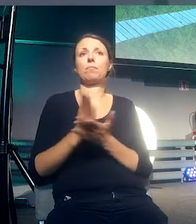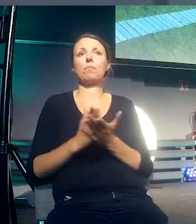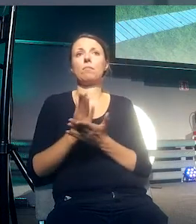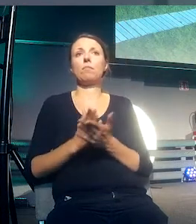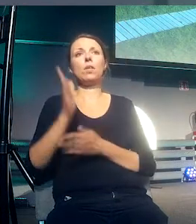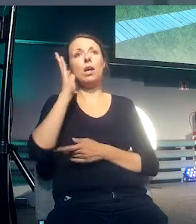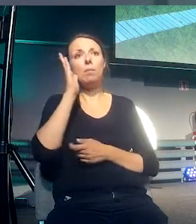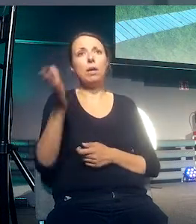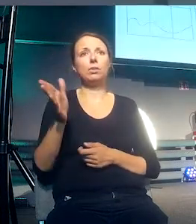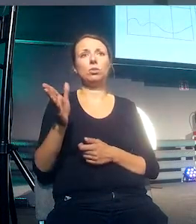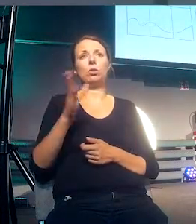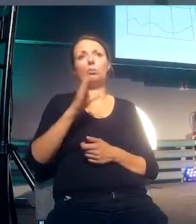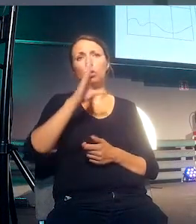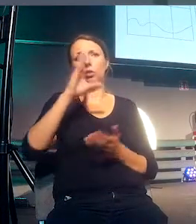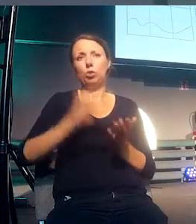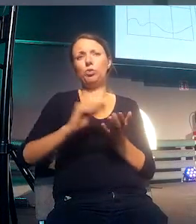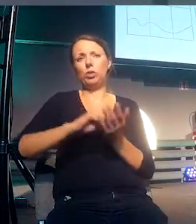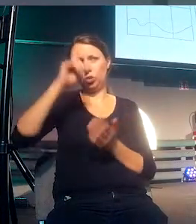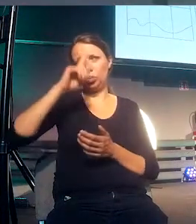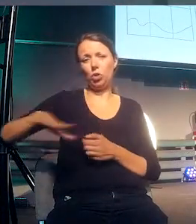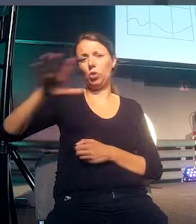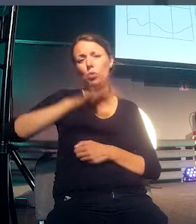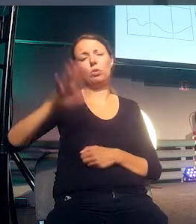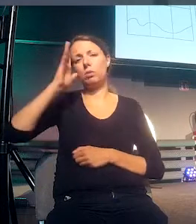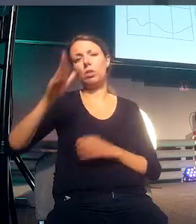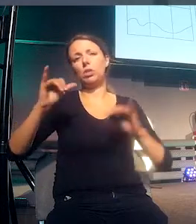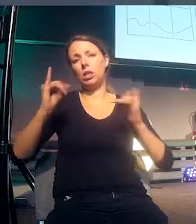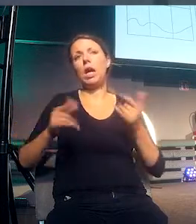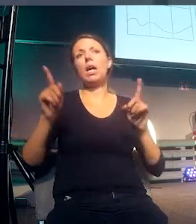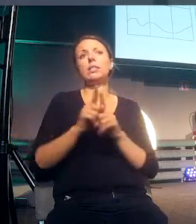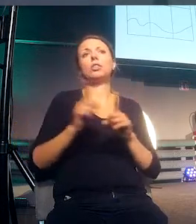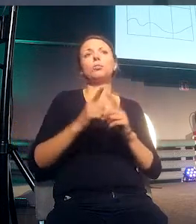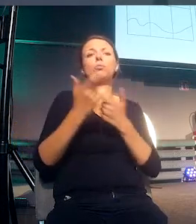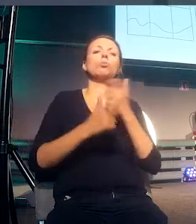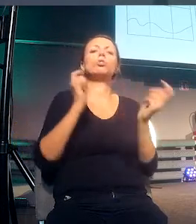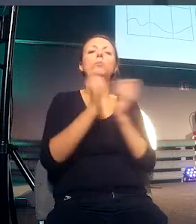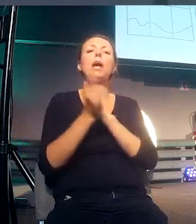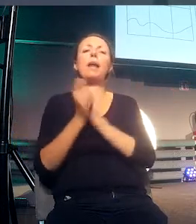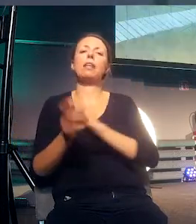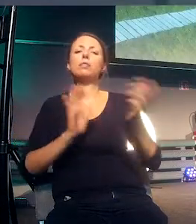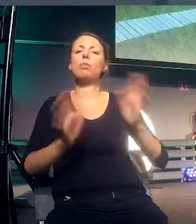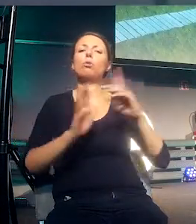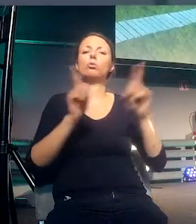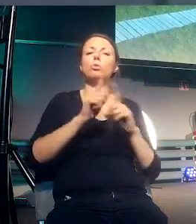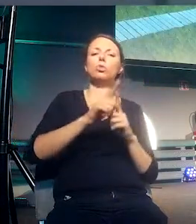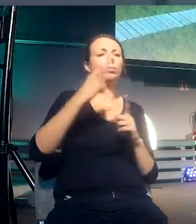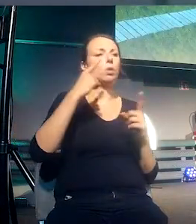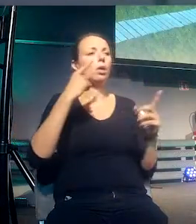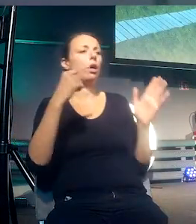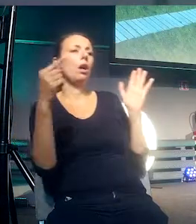będą doświadczali ludzie. Czyli musimy zmienić ten jakby sposób postrzegania, które jest albo